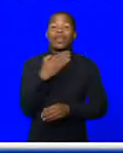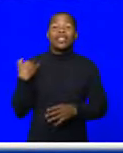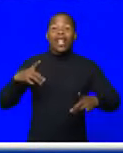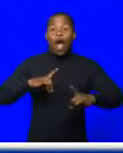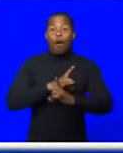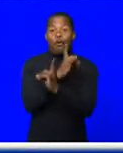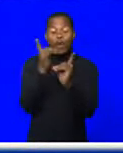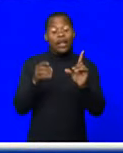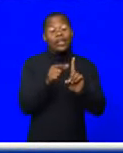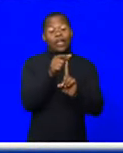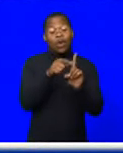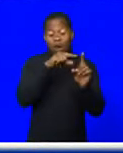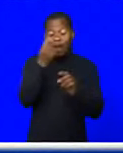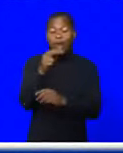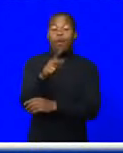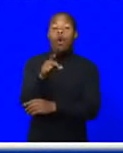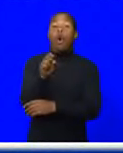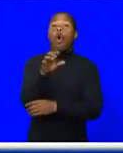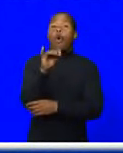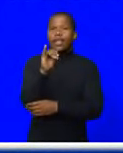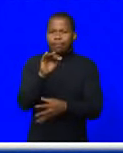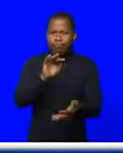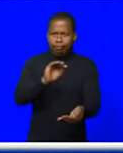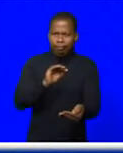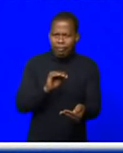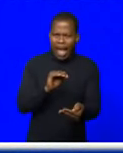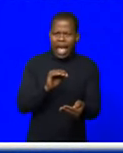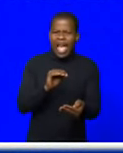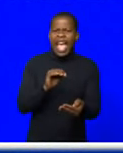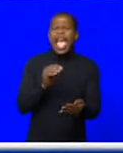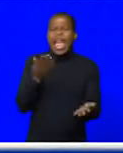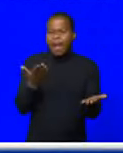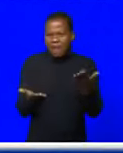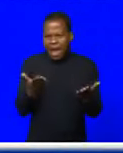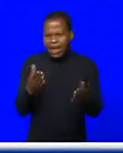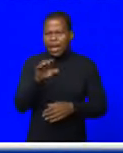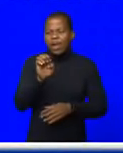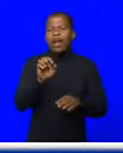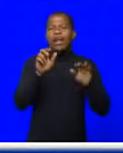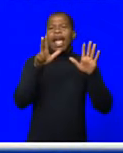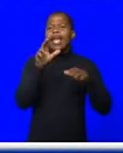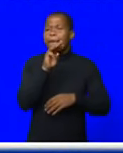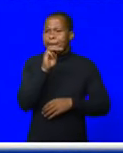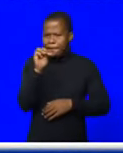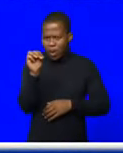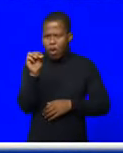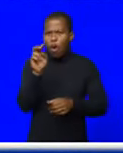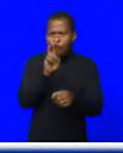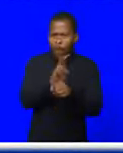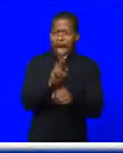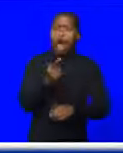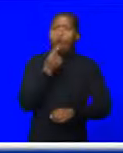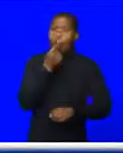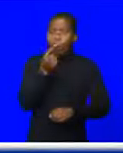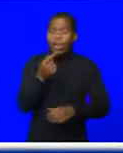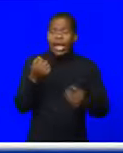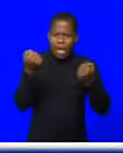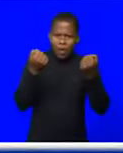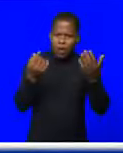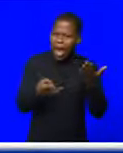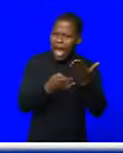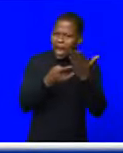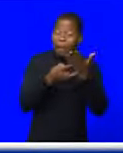yemukela lesipho lesibita ngetulu kwetigidzi letisiphohlongo ithi letimoto titaba lusito kakhulu.